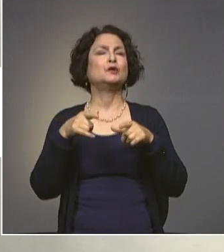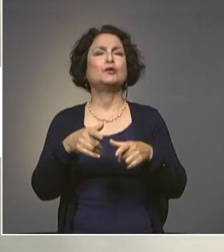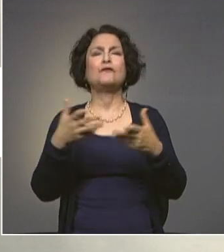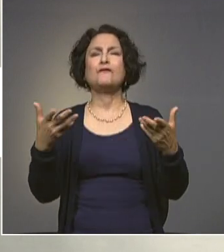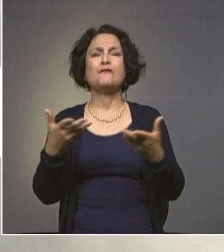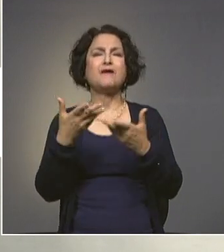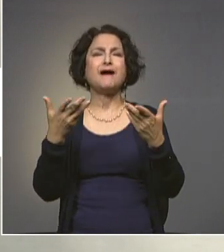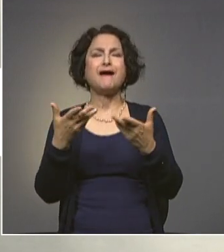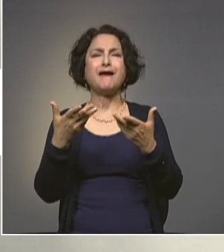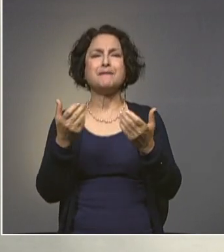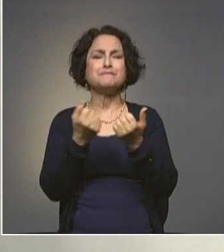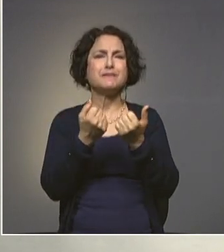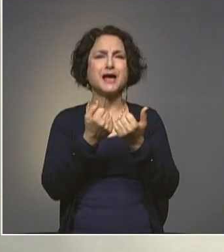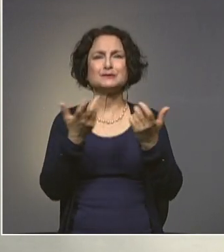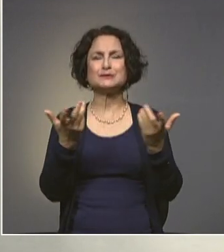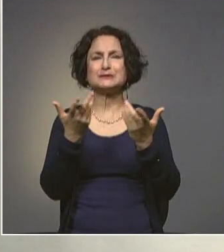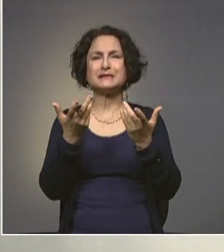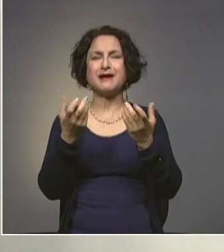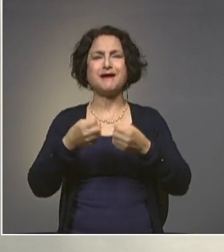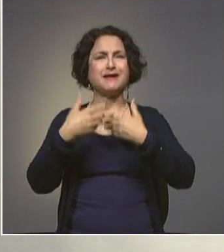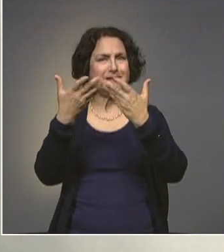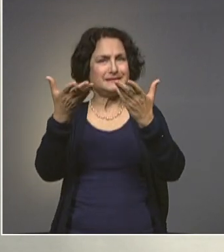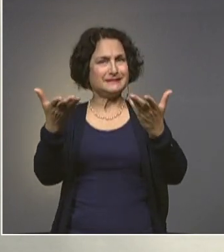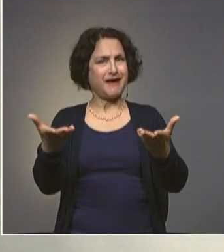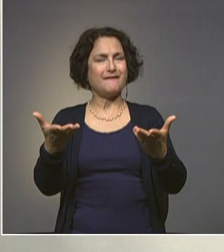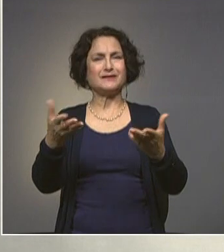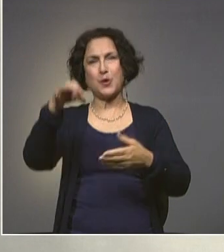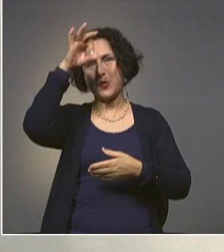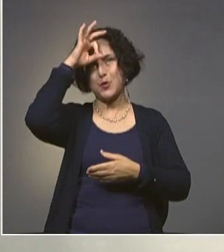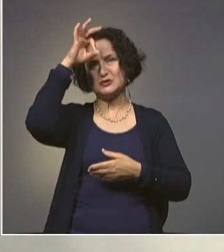за изява на ученици от специалност